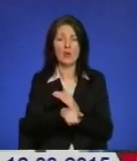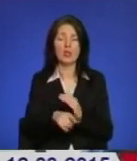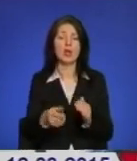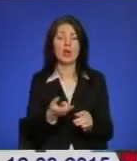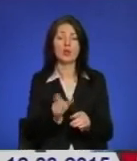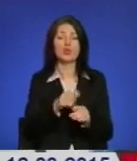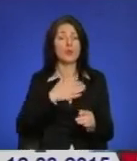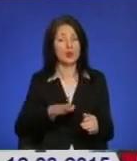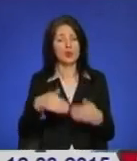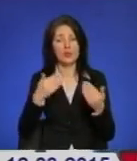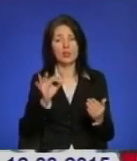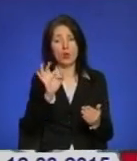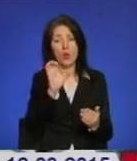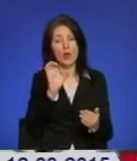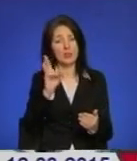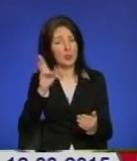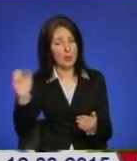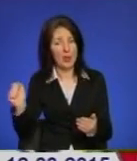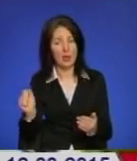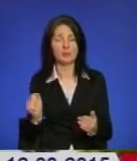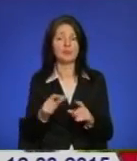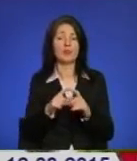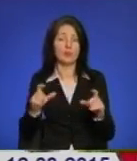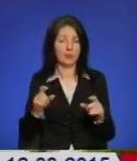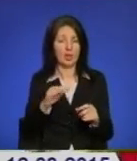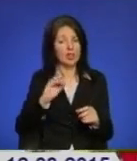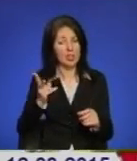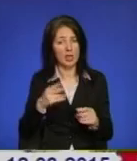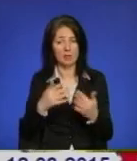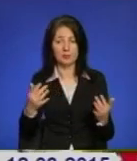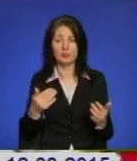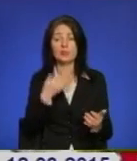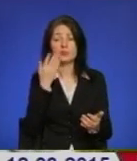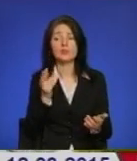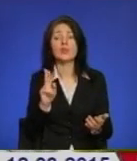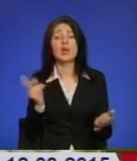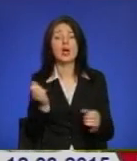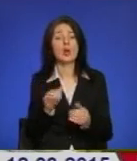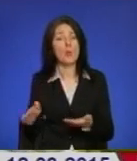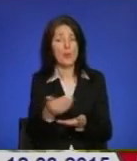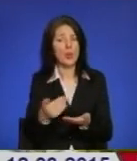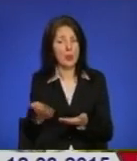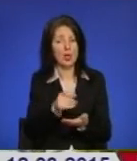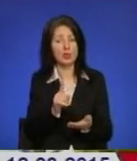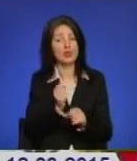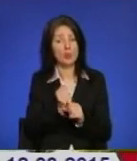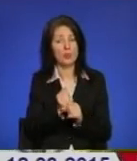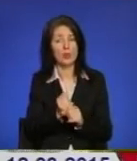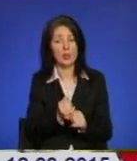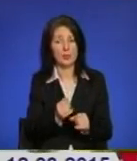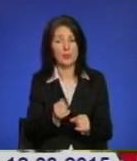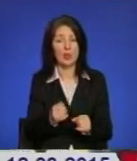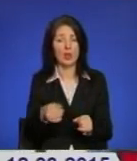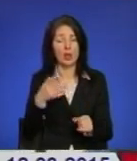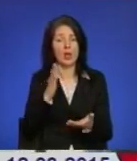суб'єкти господарювання. Питають, як прибирати, що робити. Хочу сказати, що всім суб'єктам, всім тернополянам, що існує поняття